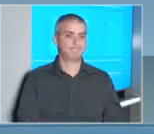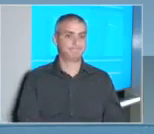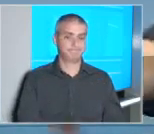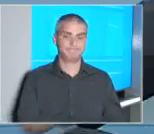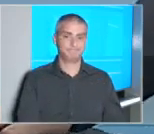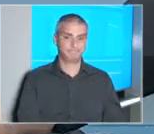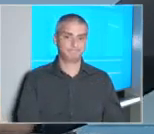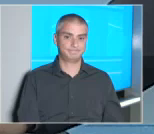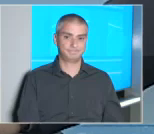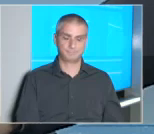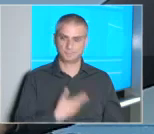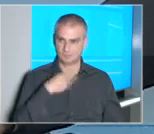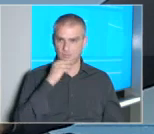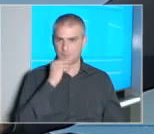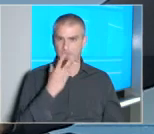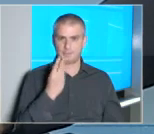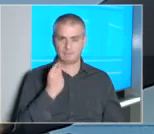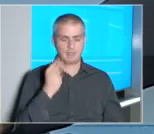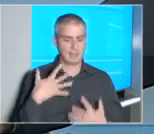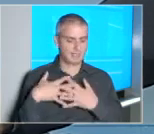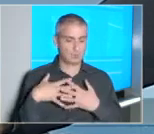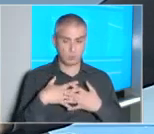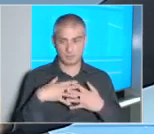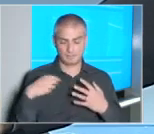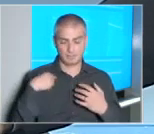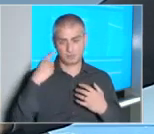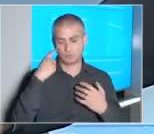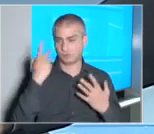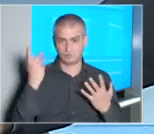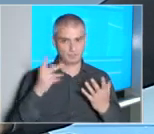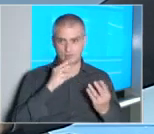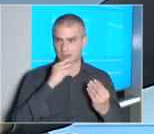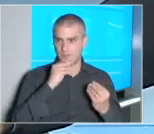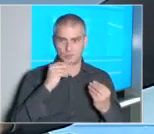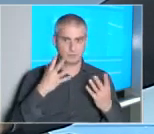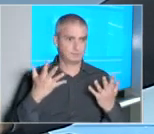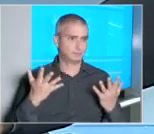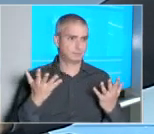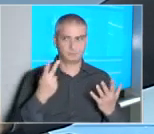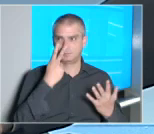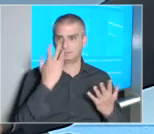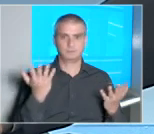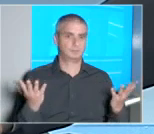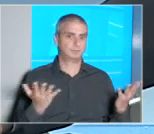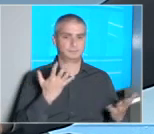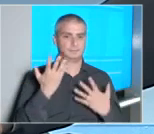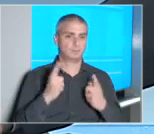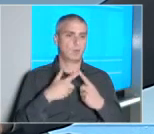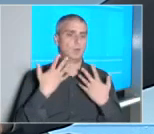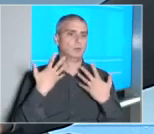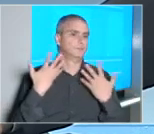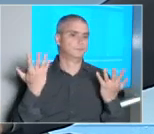כן, אנחנו מדברים הרבה על ייחודים, ונדמה שאלה דיבורים שיהיו בבחינת אוויר